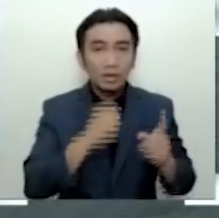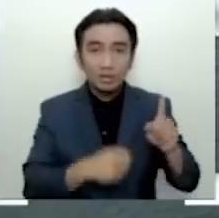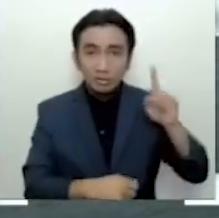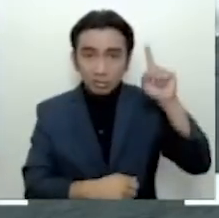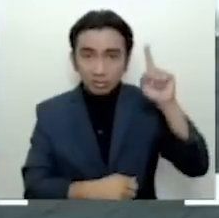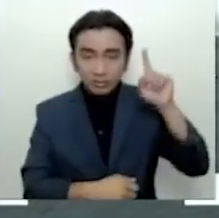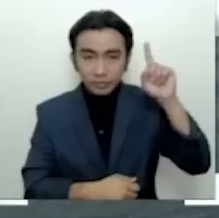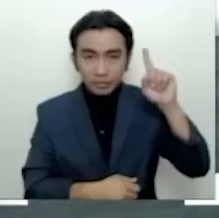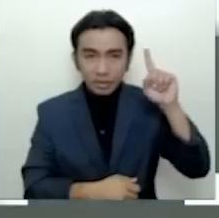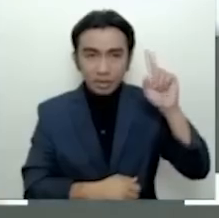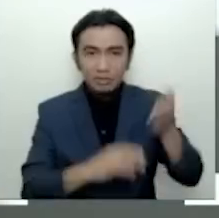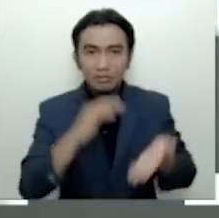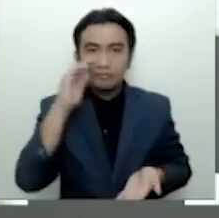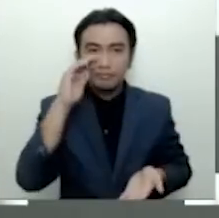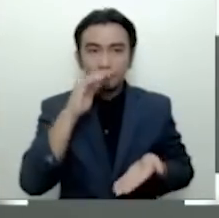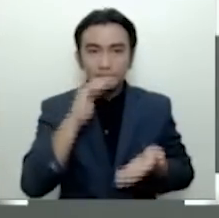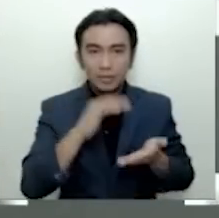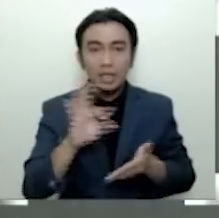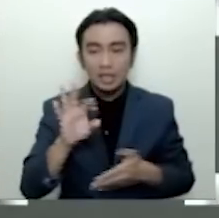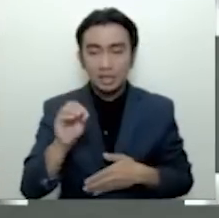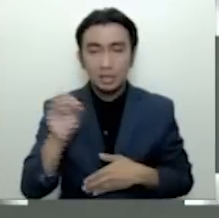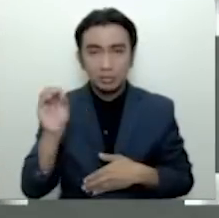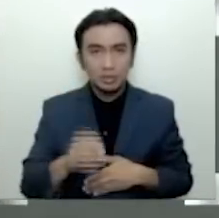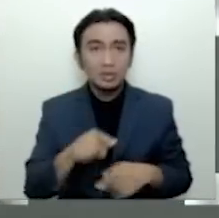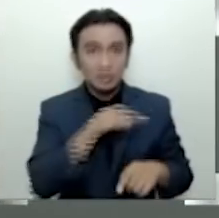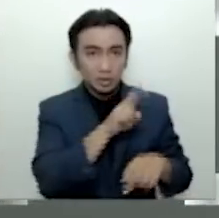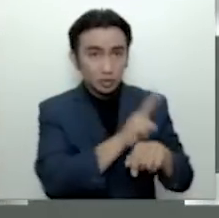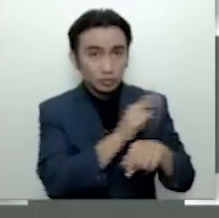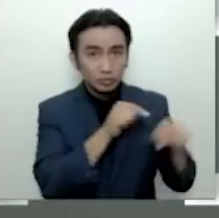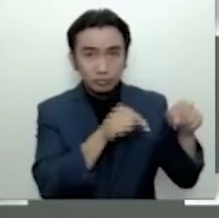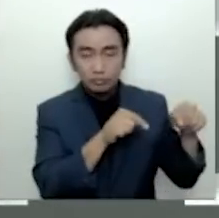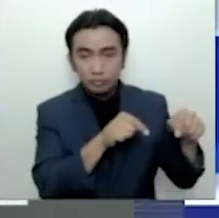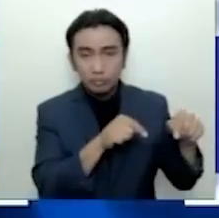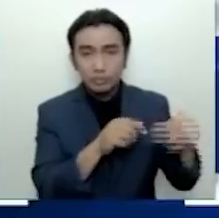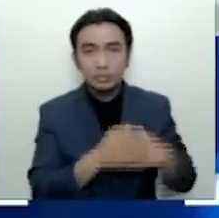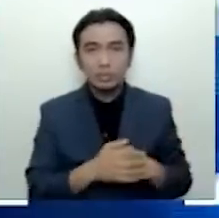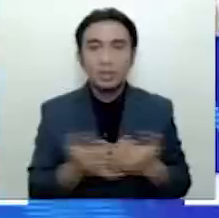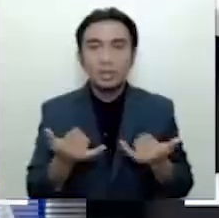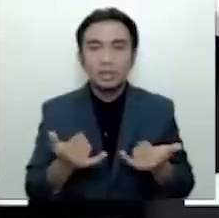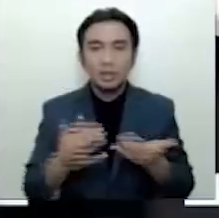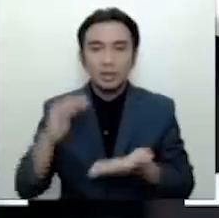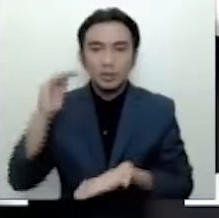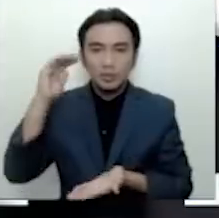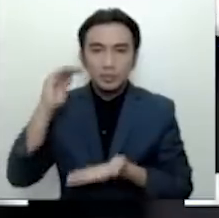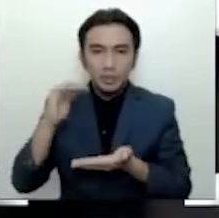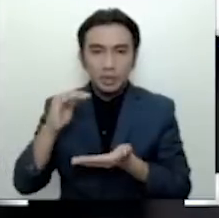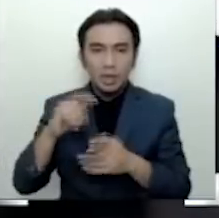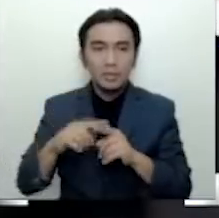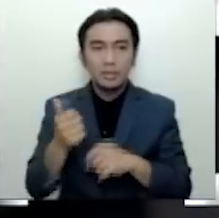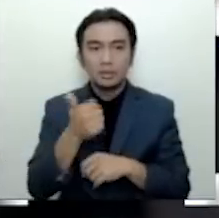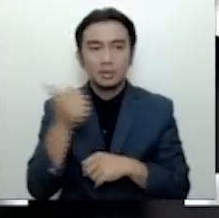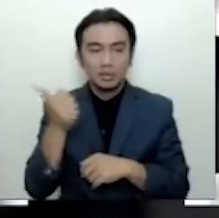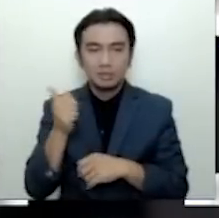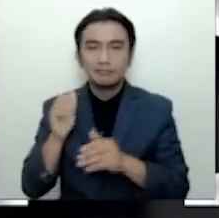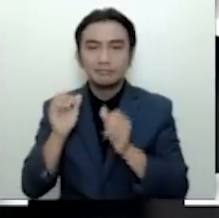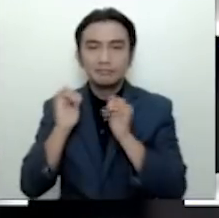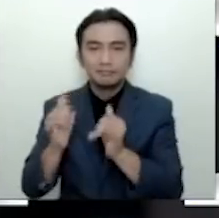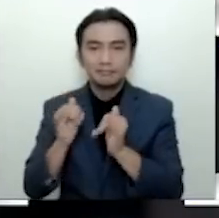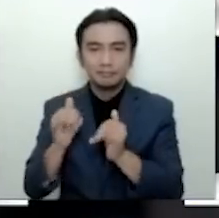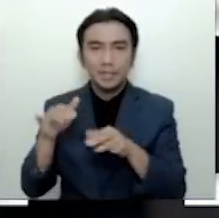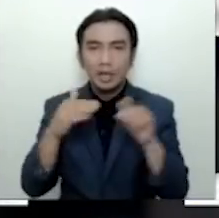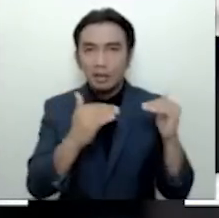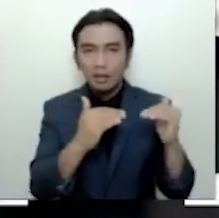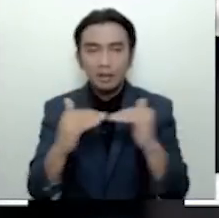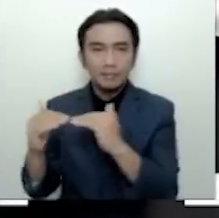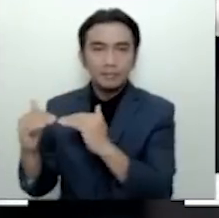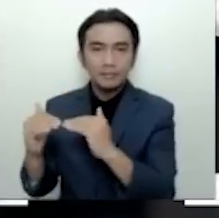supply ng Metro Manila. Ang Ipo at Lamesa Dam napanatili ang level. Para sa GMA Integrated News, ako si Mariz Umali,